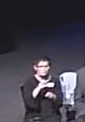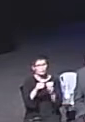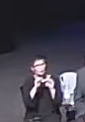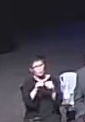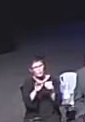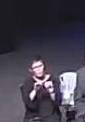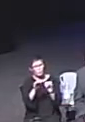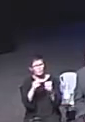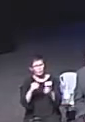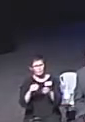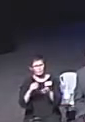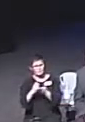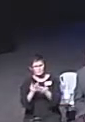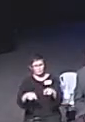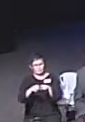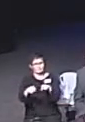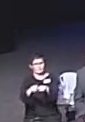niiden toteuttamisessa.